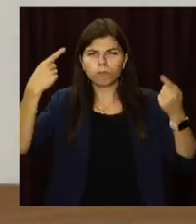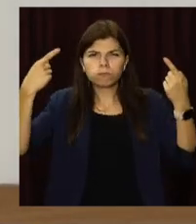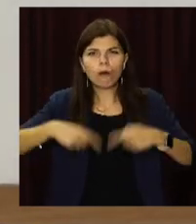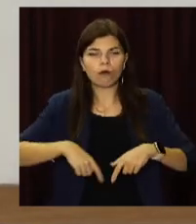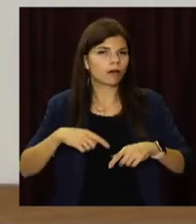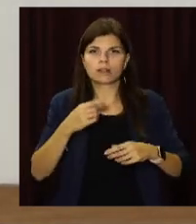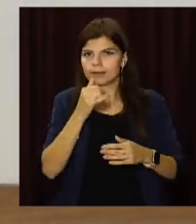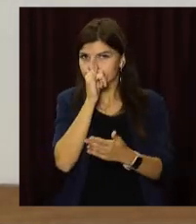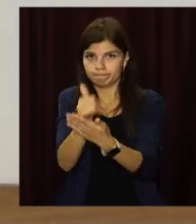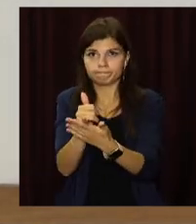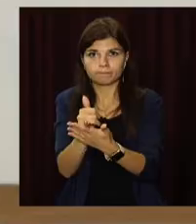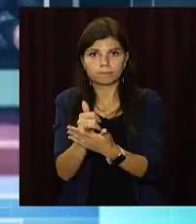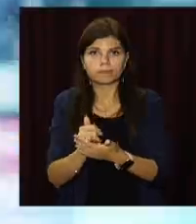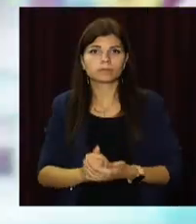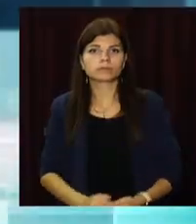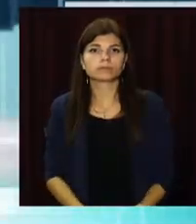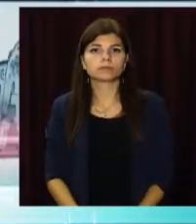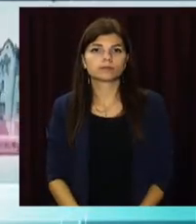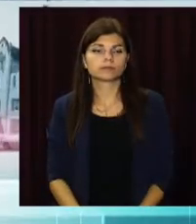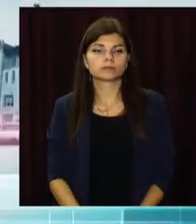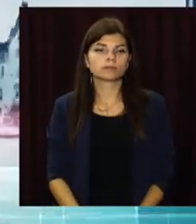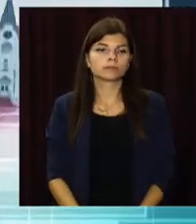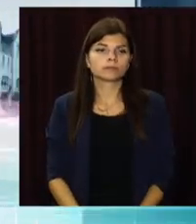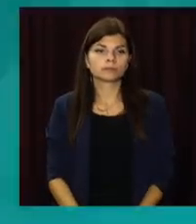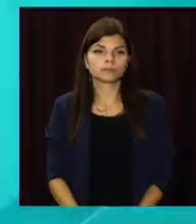економічну кризу, пов'язану з цією пандемією.